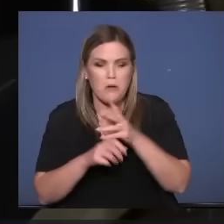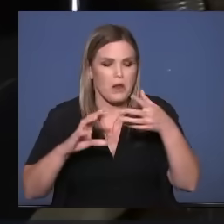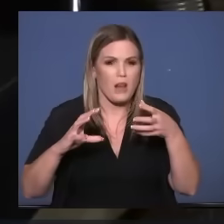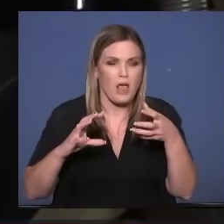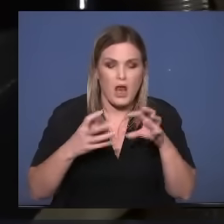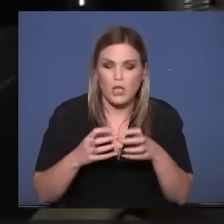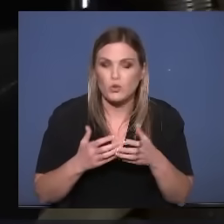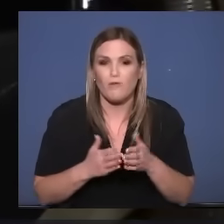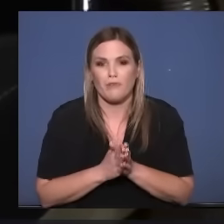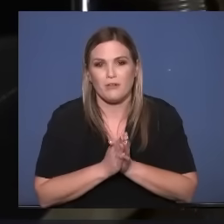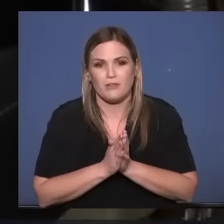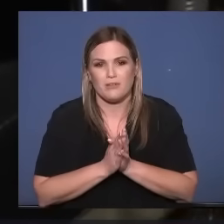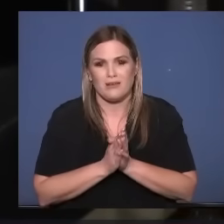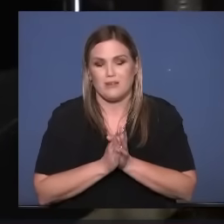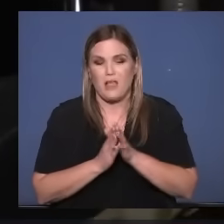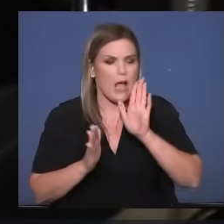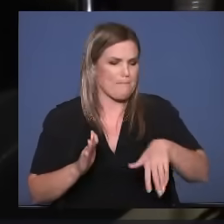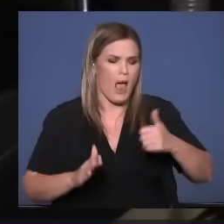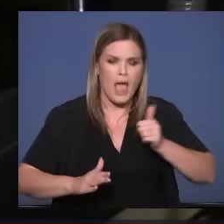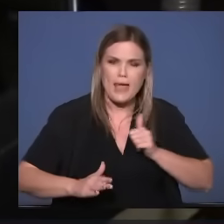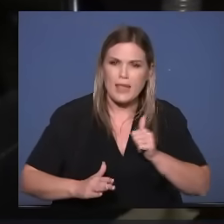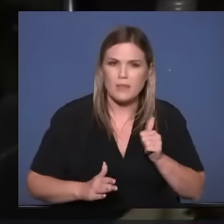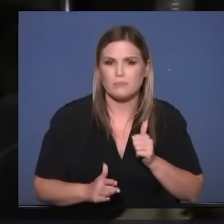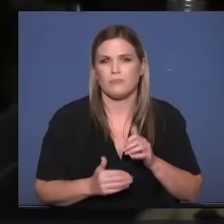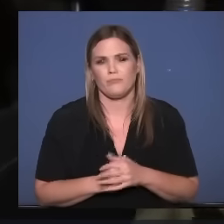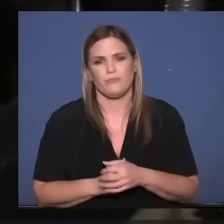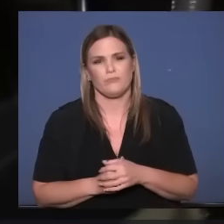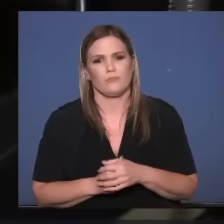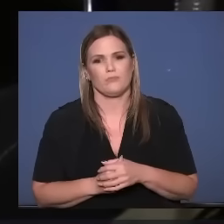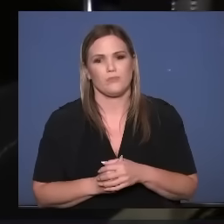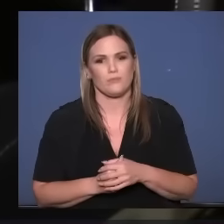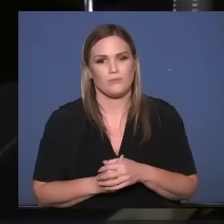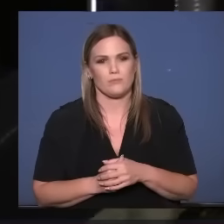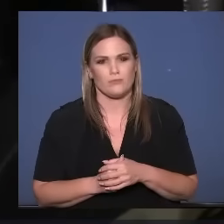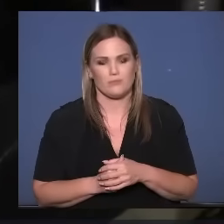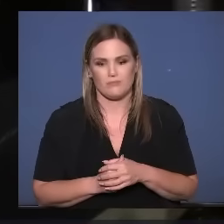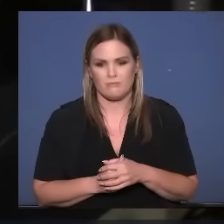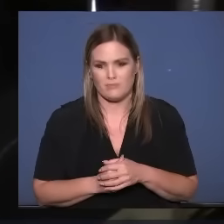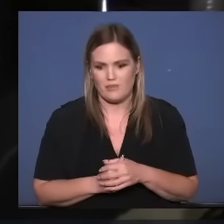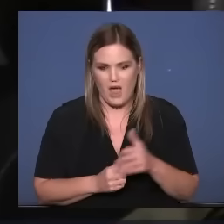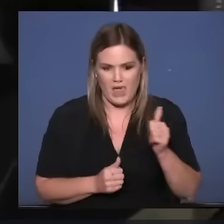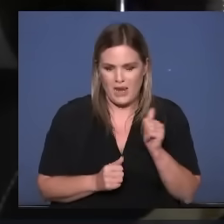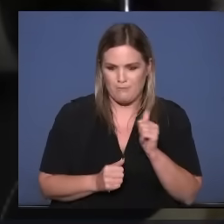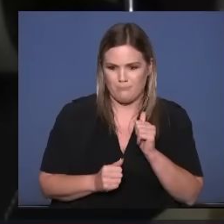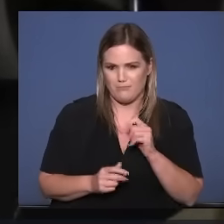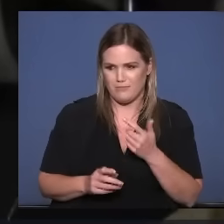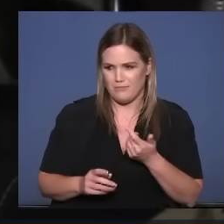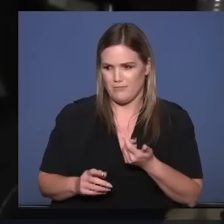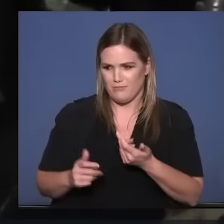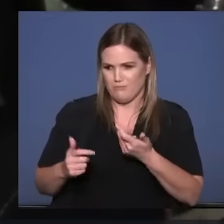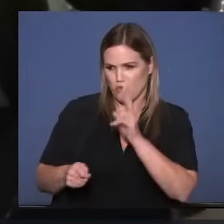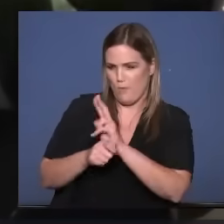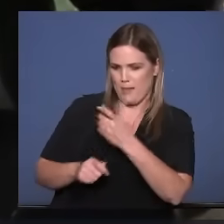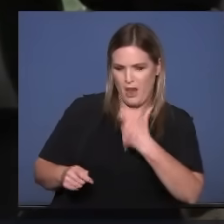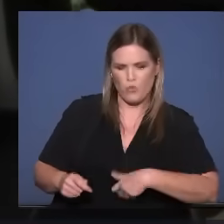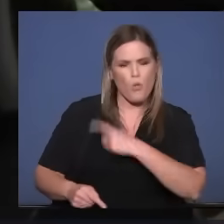היישוב אם זה החיילים ששומרים עלינו כל אחד יצריך לתת את ה 100% שלו